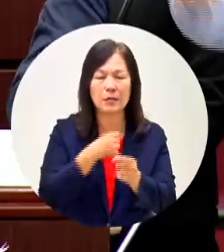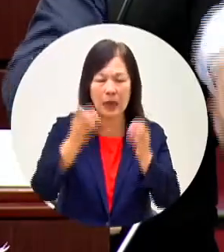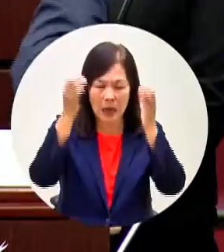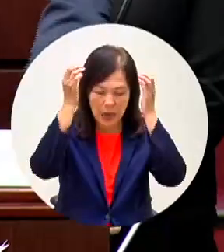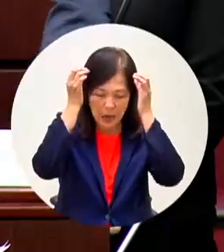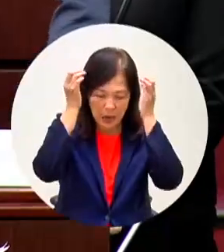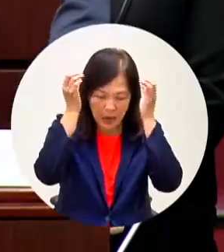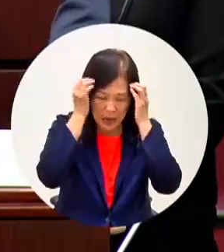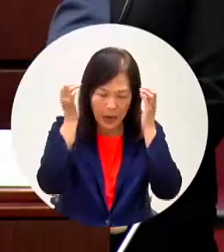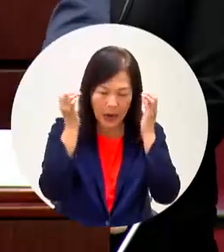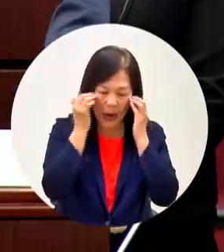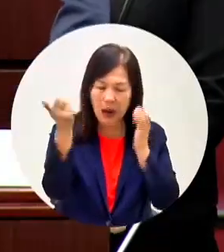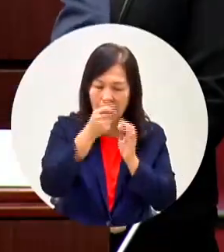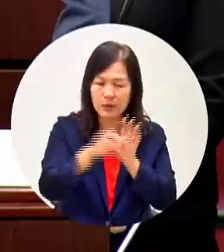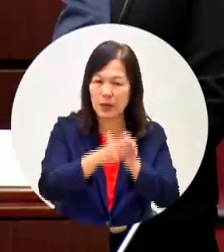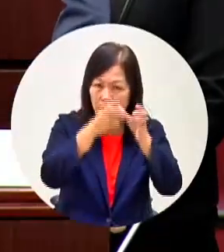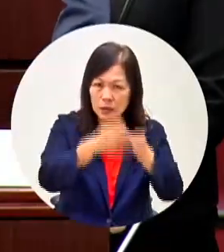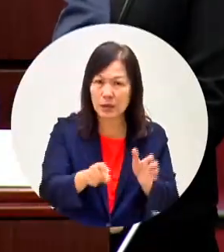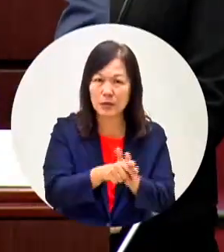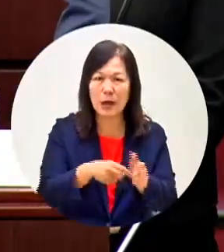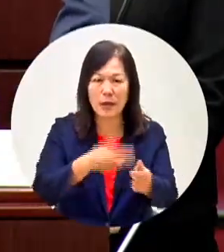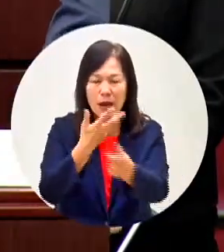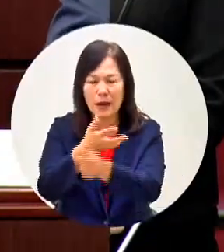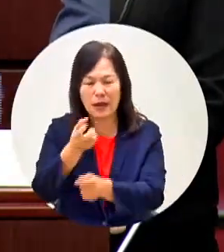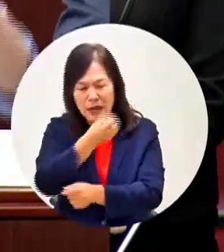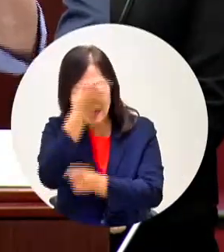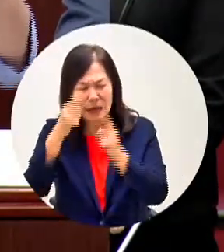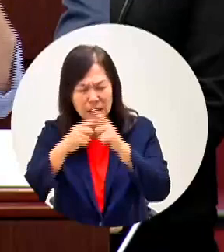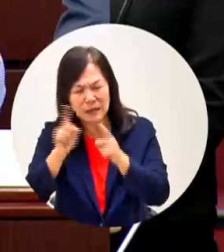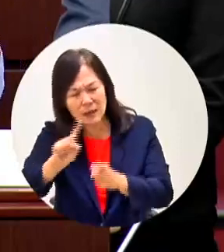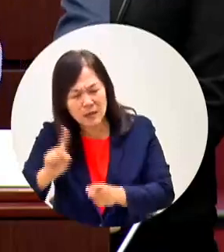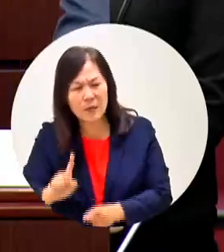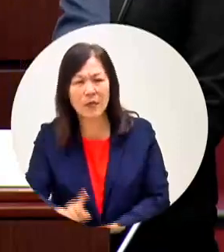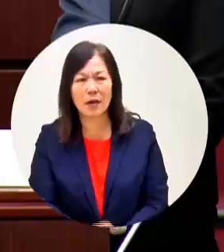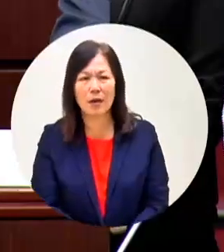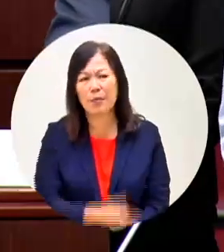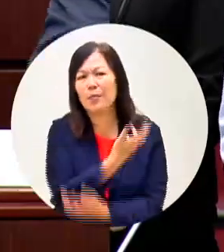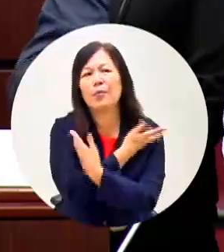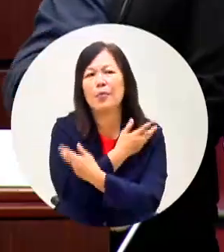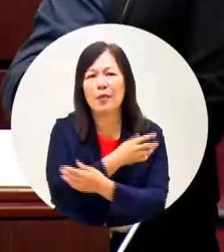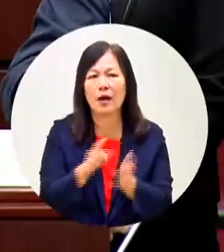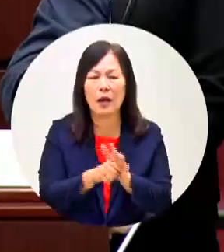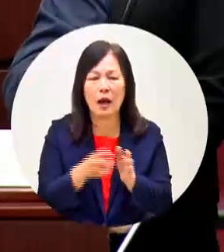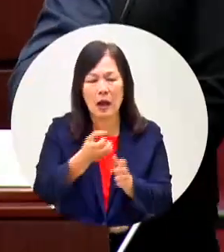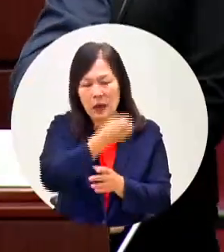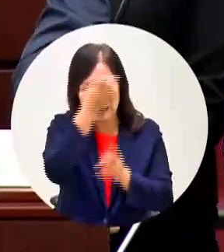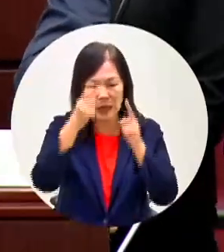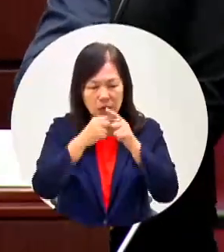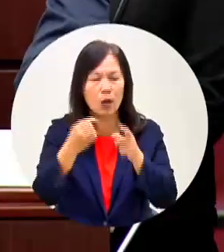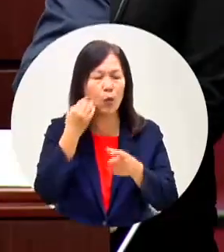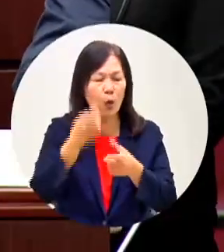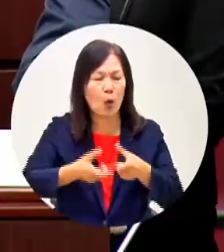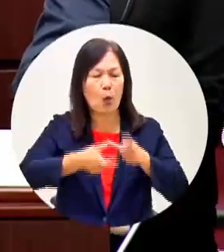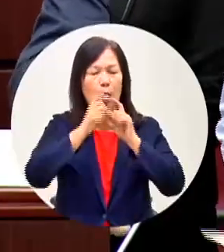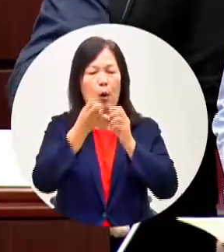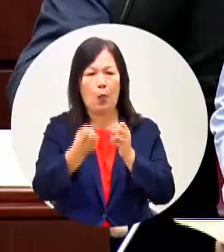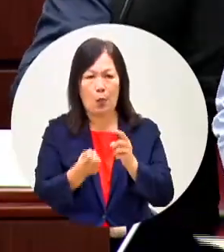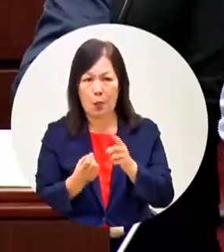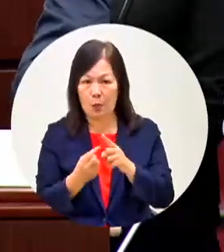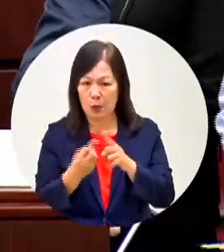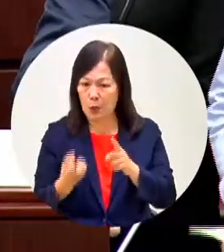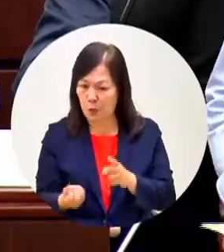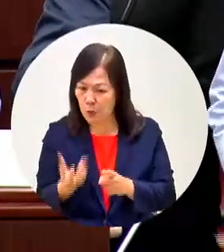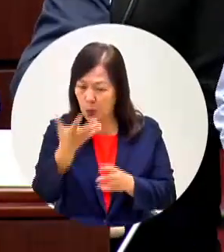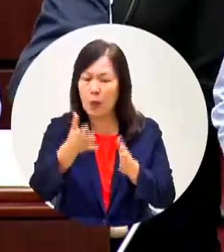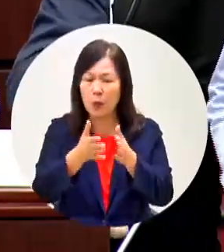要有少年啊，要稍微大、啊。 不是，我们年轻人将来如果说越来回来越来越多。叫嘴狼，我瞪来狗熊，他们一定要面临到住的问